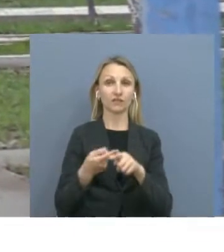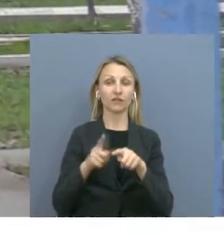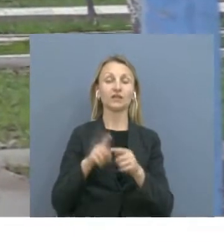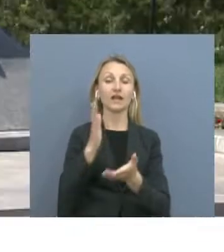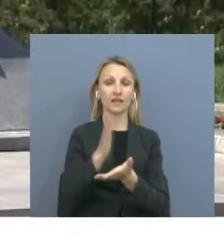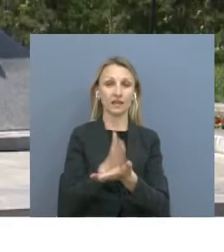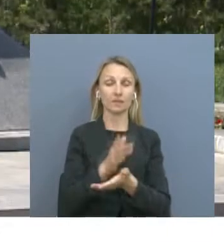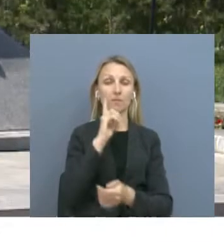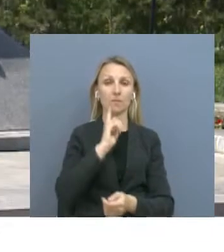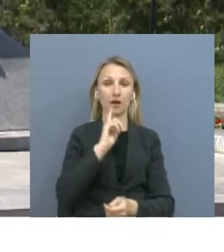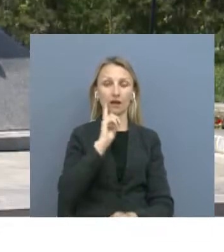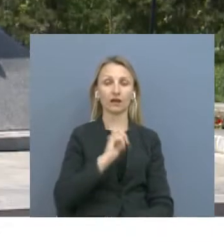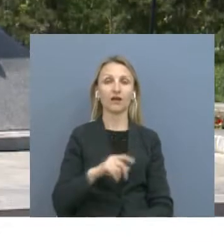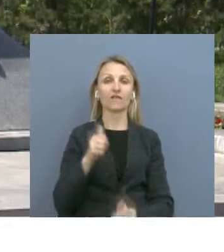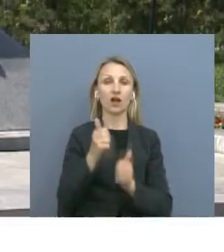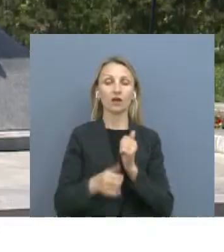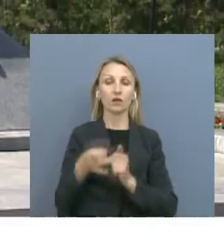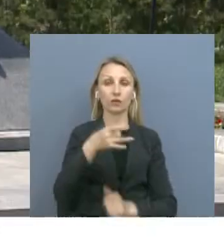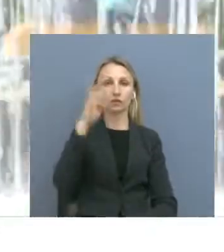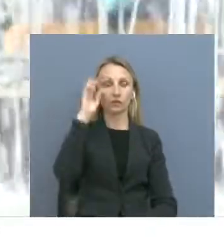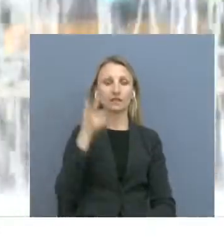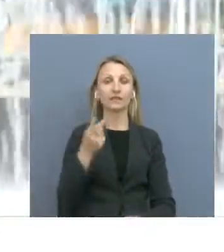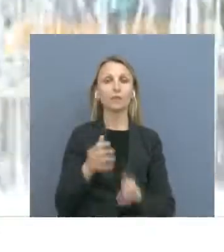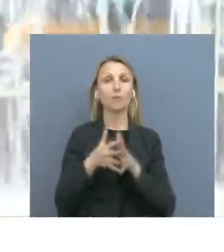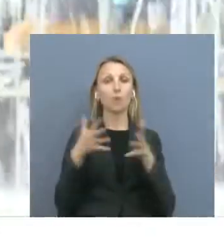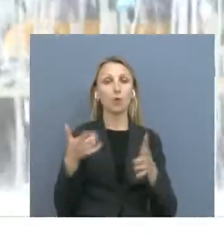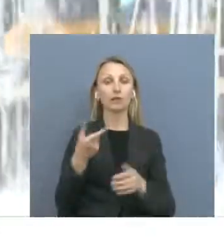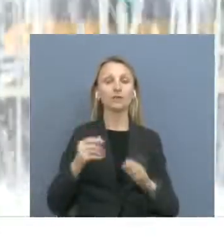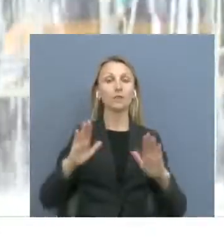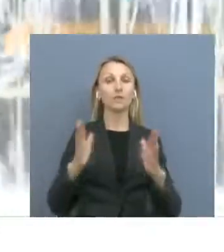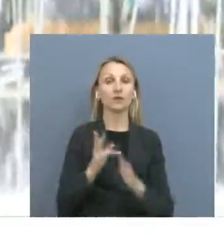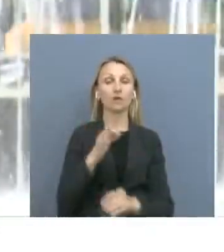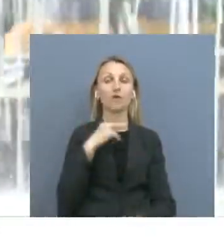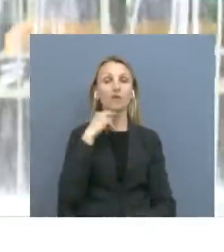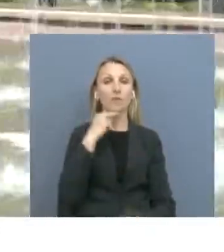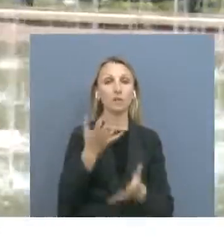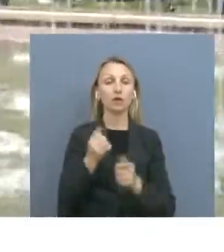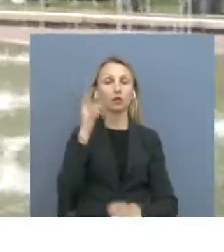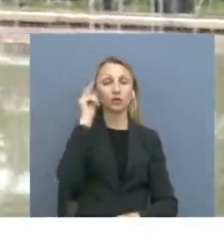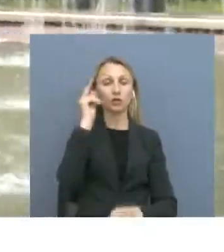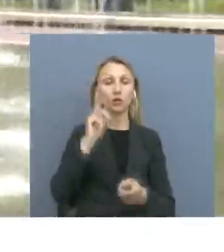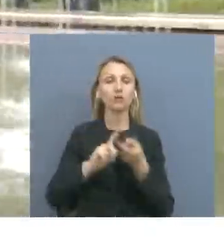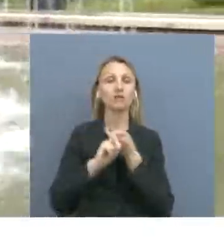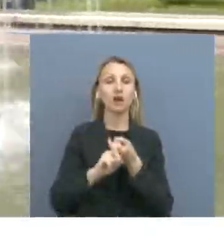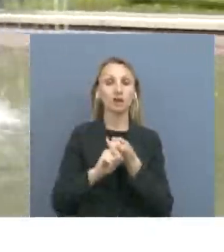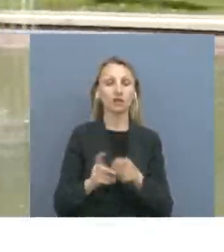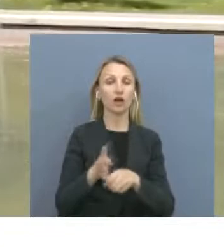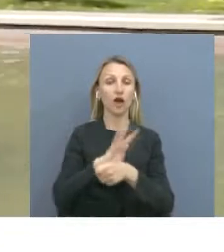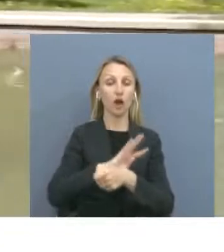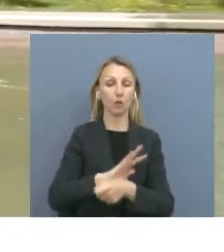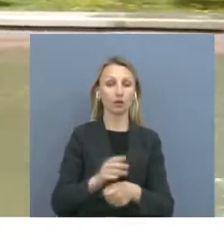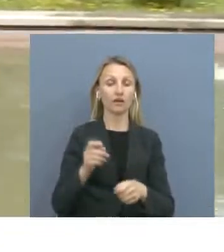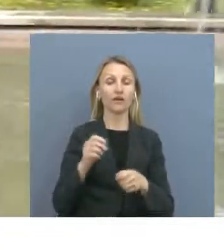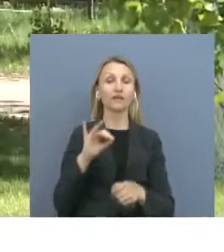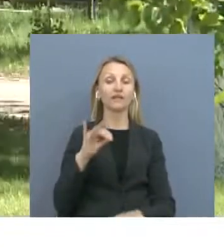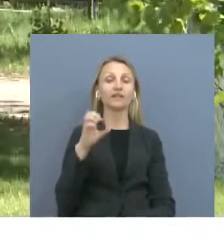сохраняются в каждом регионе страны. Где-то в большей степени, где-то в меньшей. Во внимание берется количество зараженных коронавирусом и